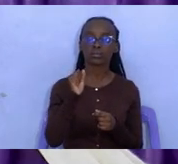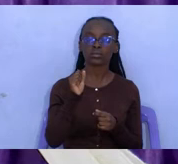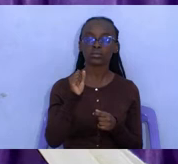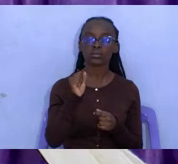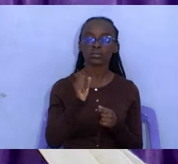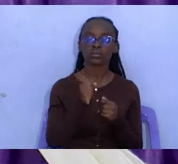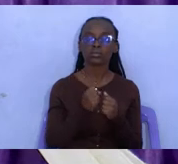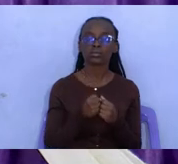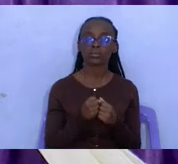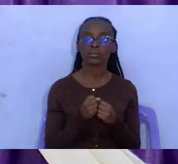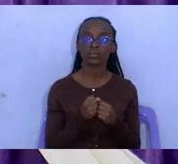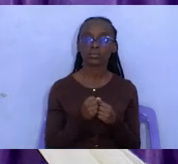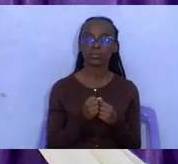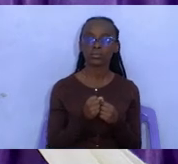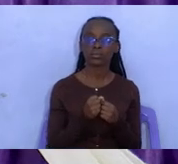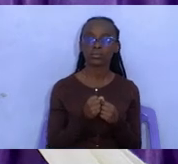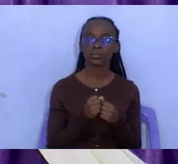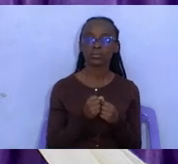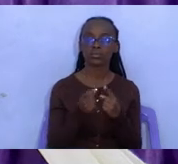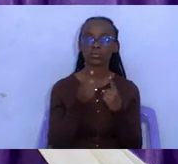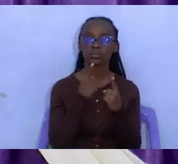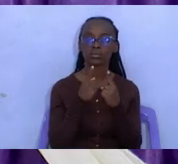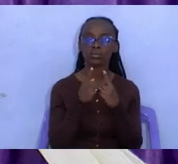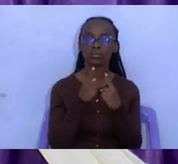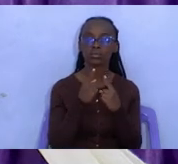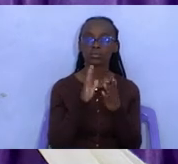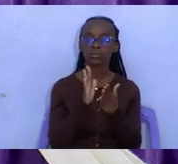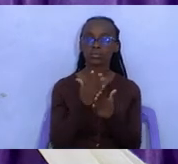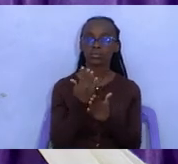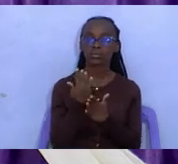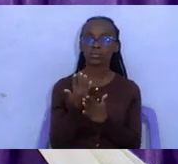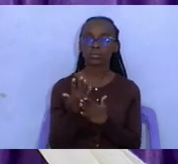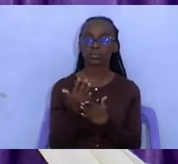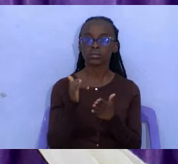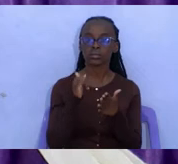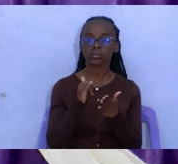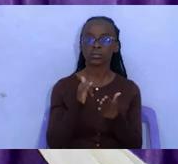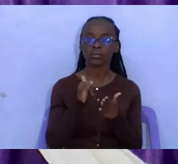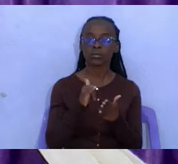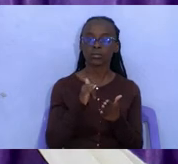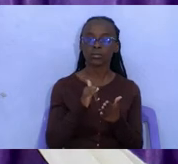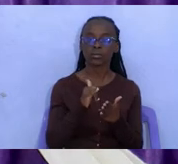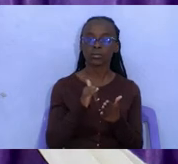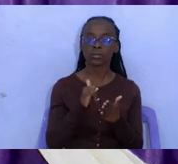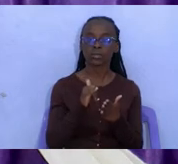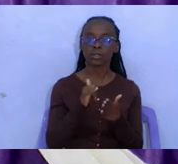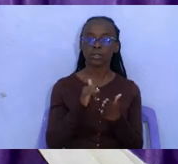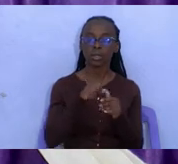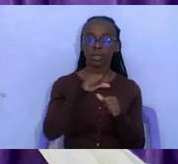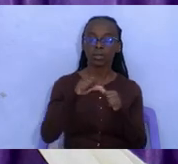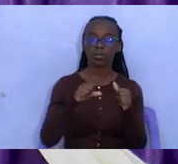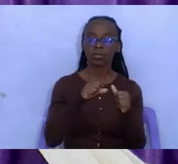Hallelujah. Nataka nizungumuze jambo moja ambayo kujitia nia kumtafuta Mungu.